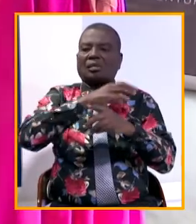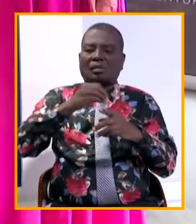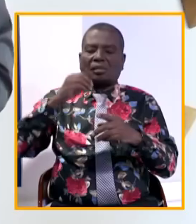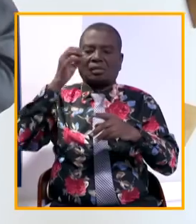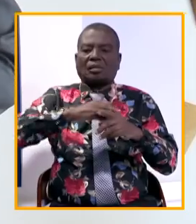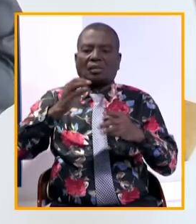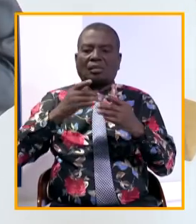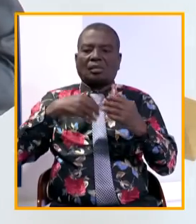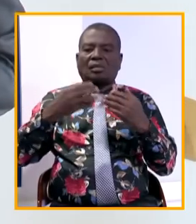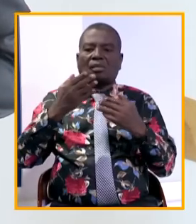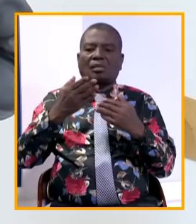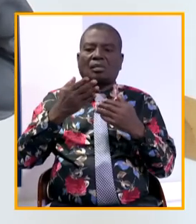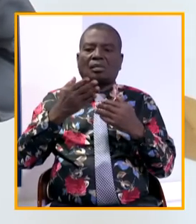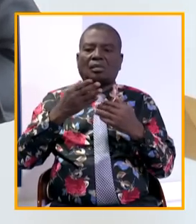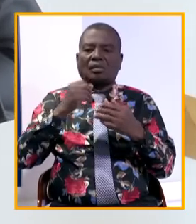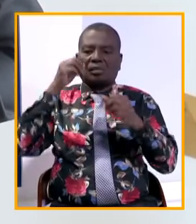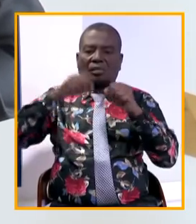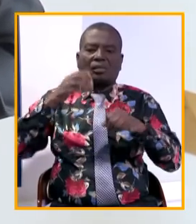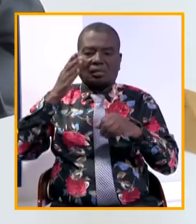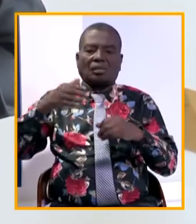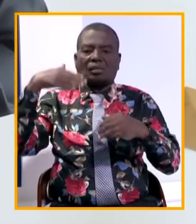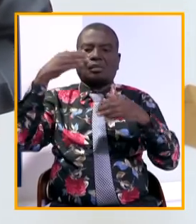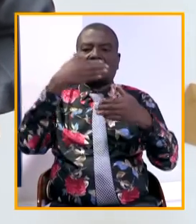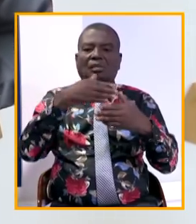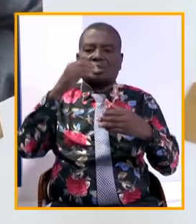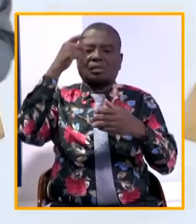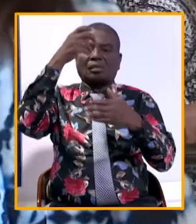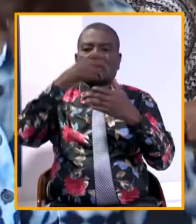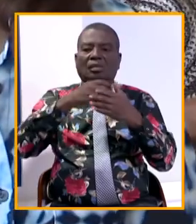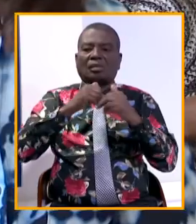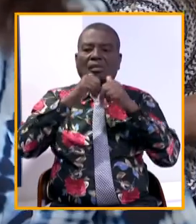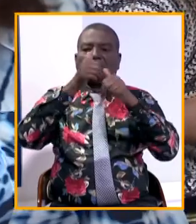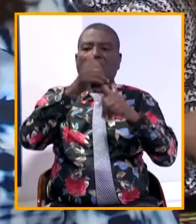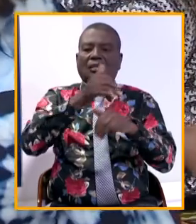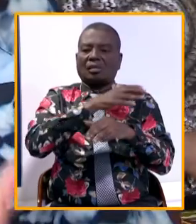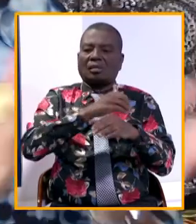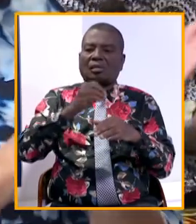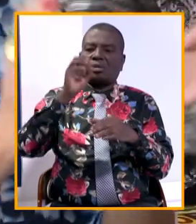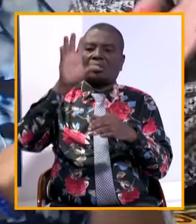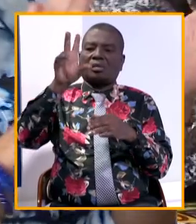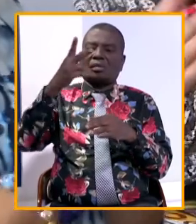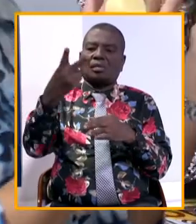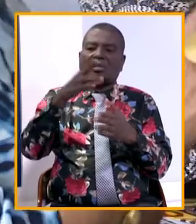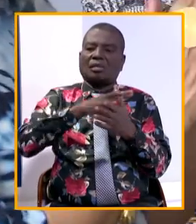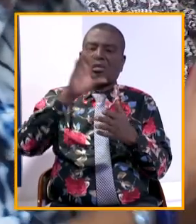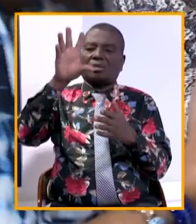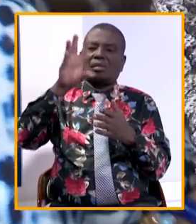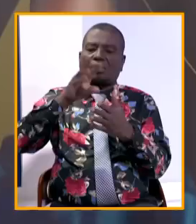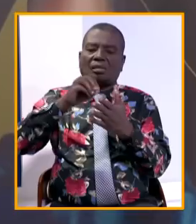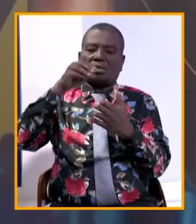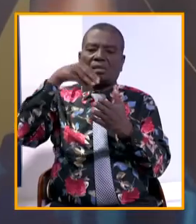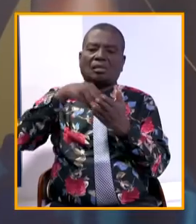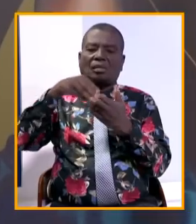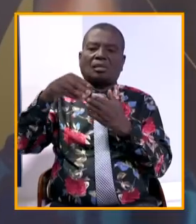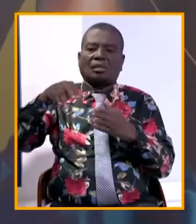leurs compétences. Mieux, ils pourront accéder à des prêts qui varient entre 2 et 50 millions de francs CFA. Nous nous